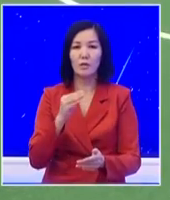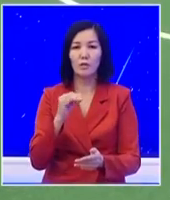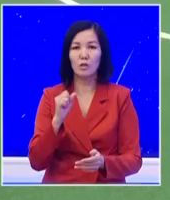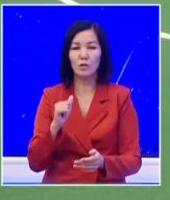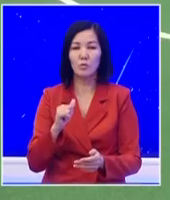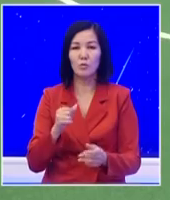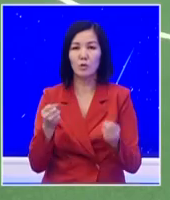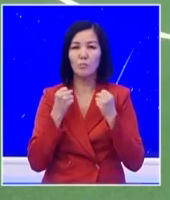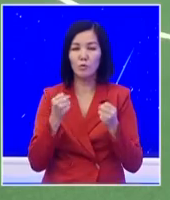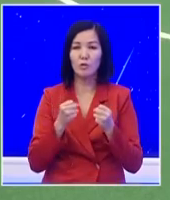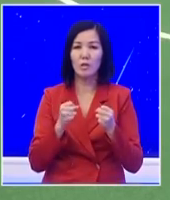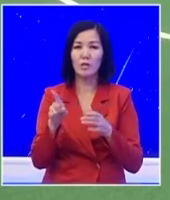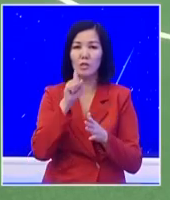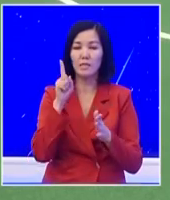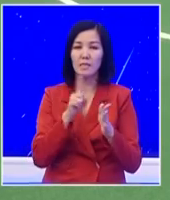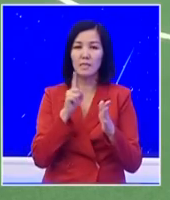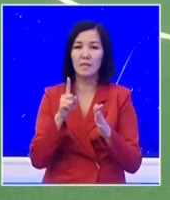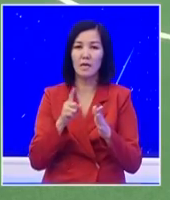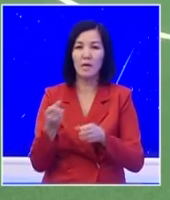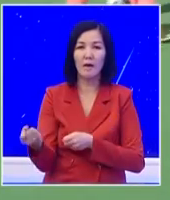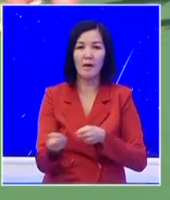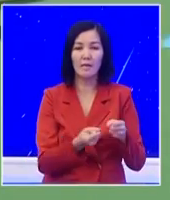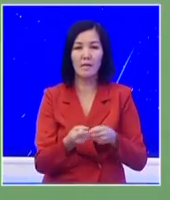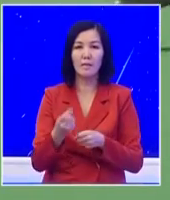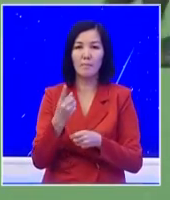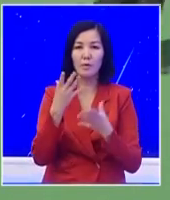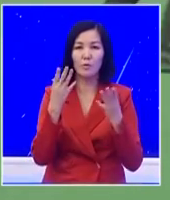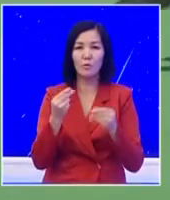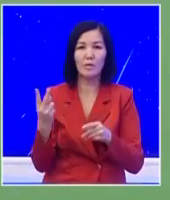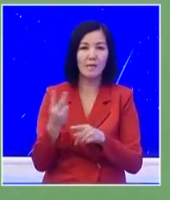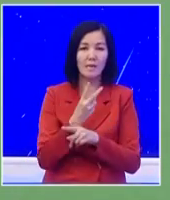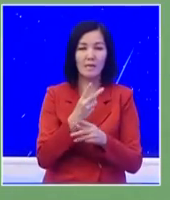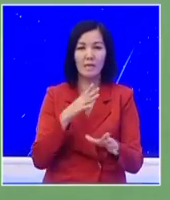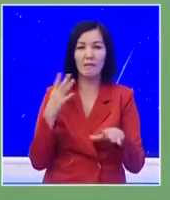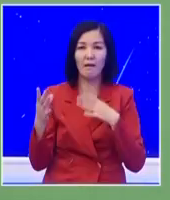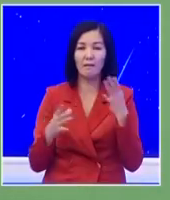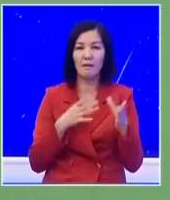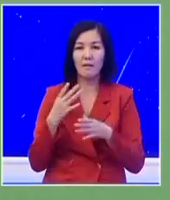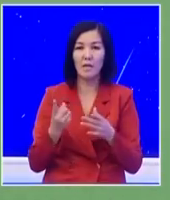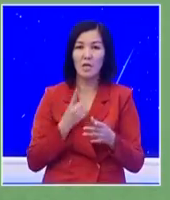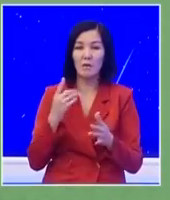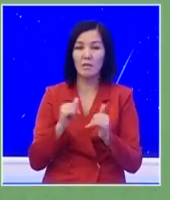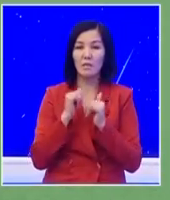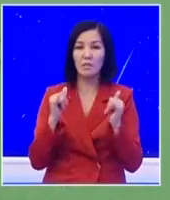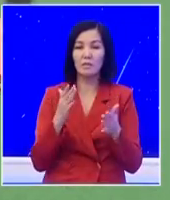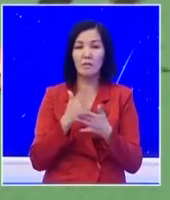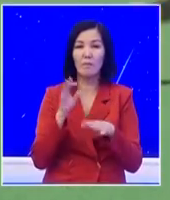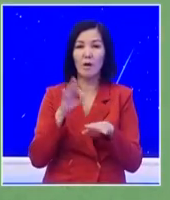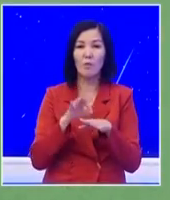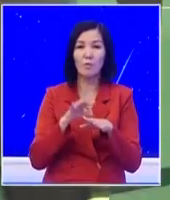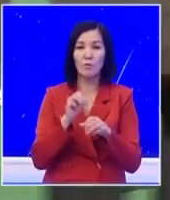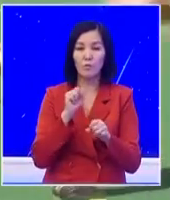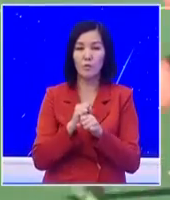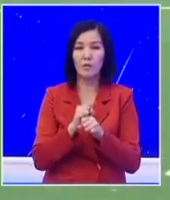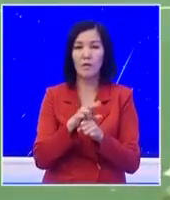спортшылар Талдықорғандағы Көгалдағы хоккей стадионында күніне 2 рет дайындалады. Карантин ережесін сақтай отырып, шеберліктерін шыңдап жатыр. Індет сейлер болса,